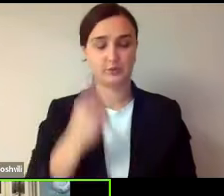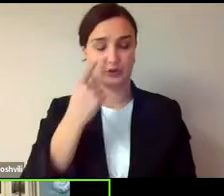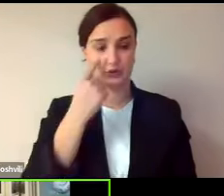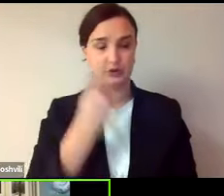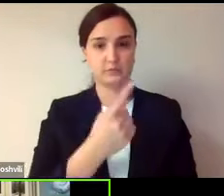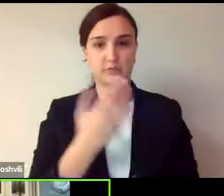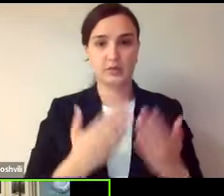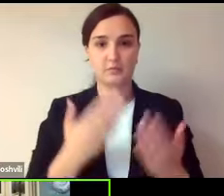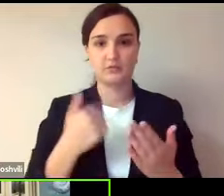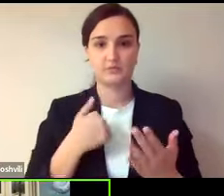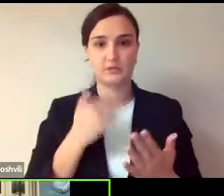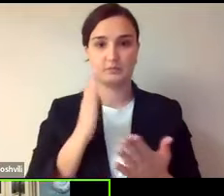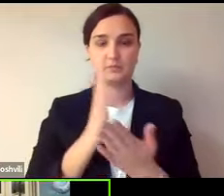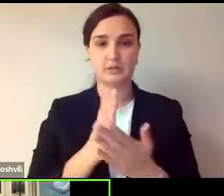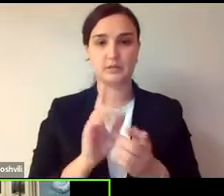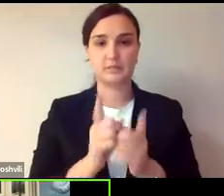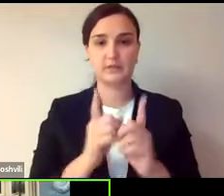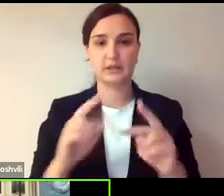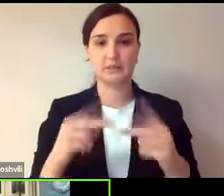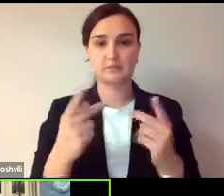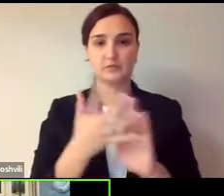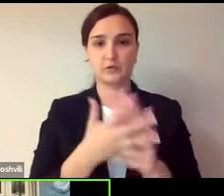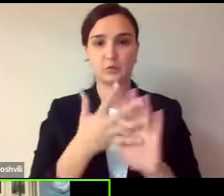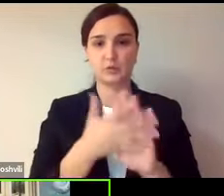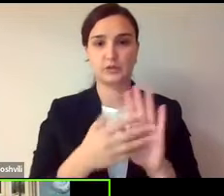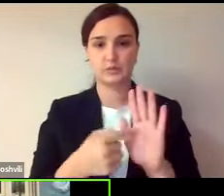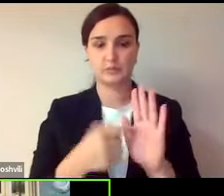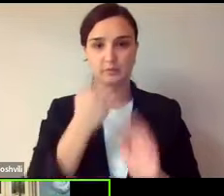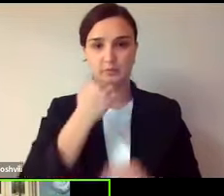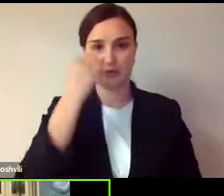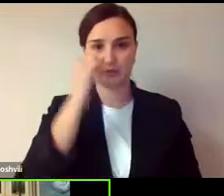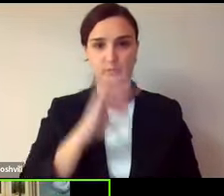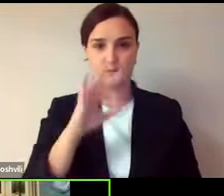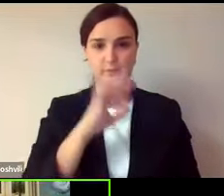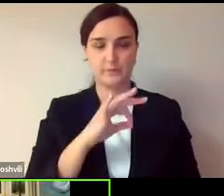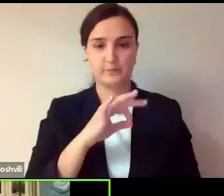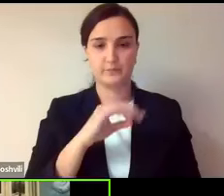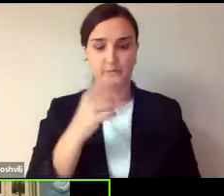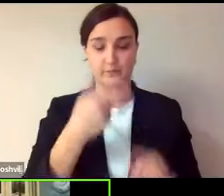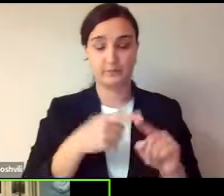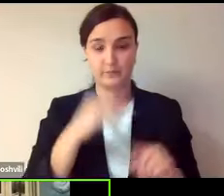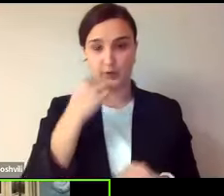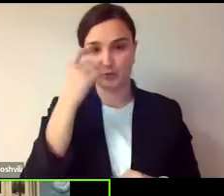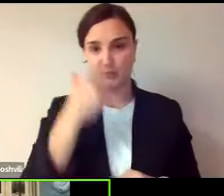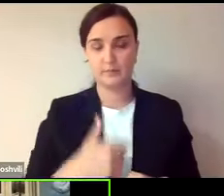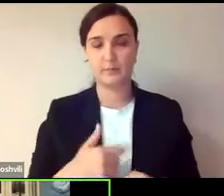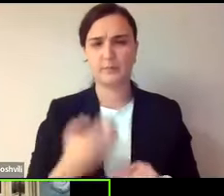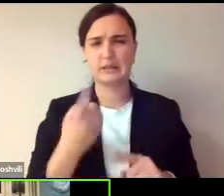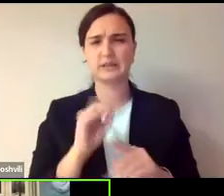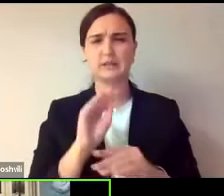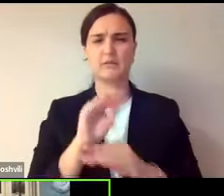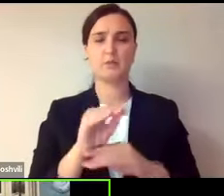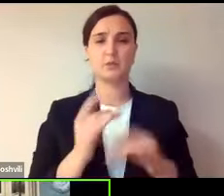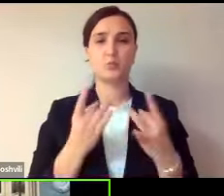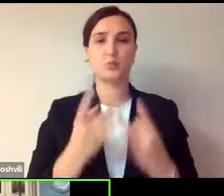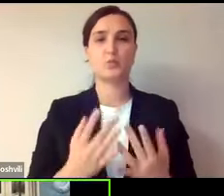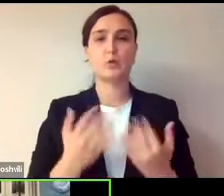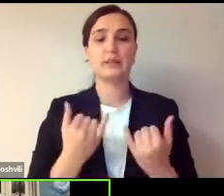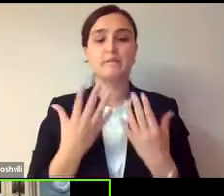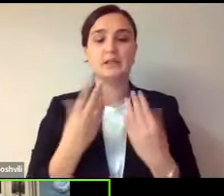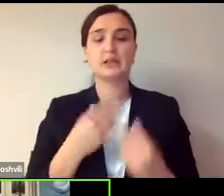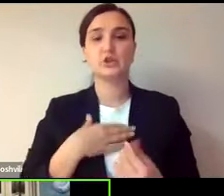ჩვენი პირდაპირ ჩართვა ითარგმნება ჟესტურ ენაზე, ამისთვის მადლობა ლეკუნა ჯაფაშვილს. ერთ რამეს დავამატებ უბრალოდ, რომ დღევანდელი